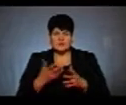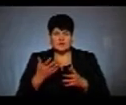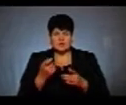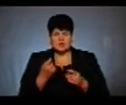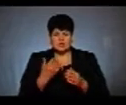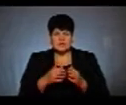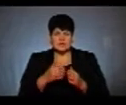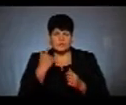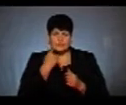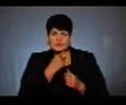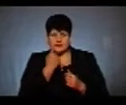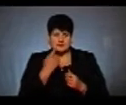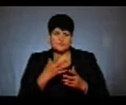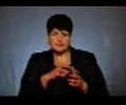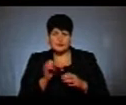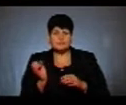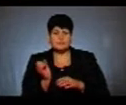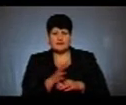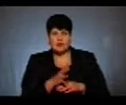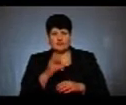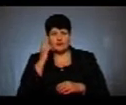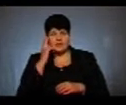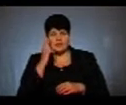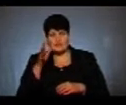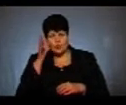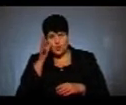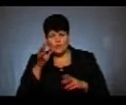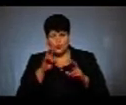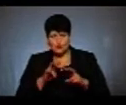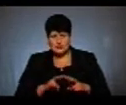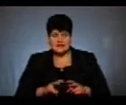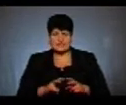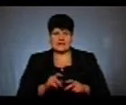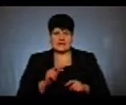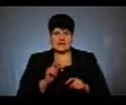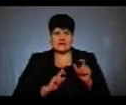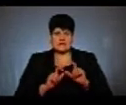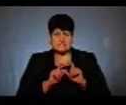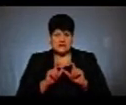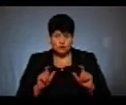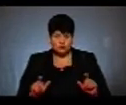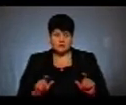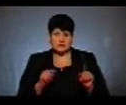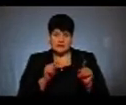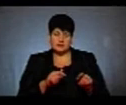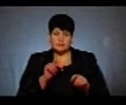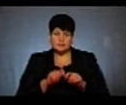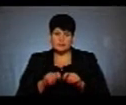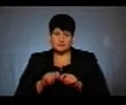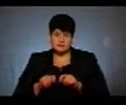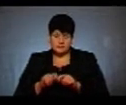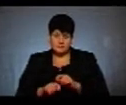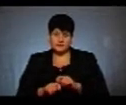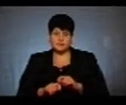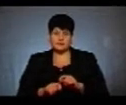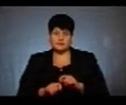фрагменту щелепи і направляється в Київ науково-дослідний інститут з ветеринарно-санітарної експертизи і діагностики. І там буде